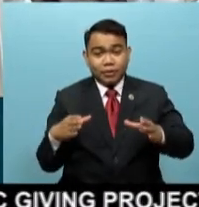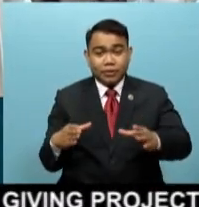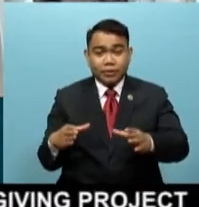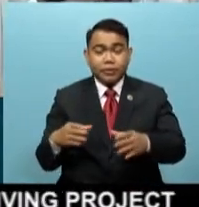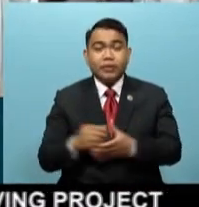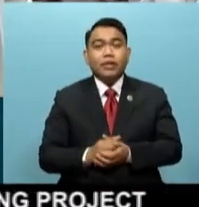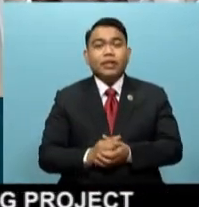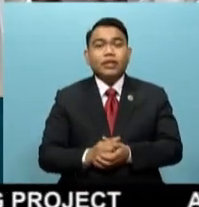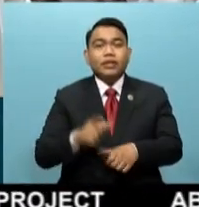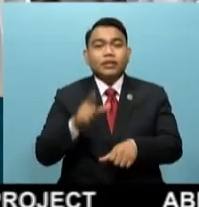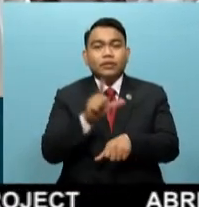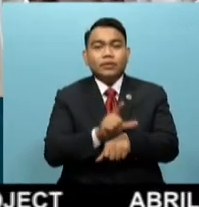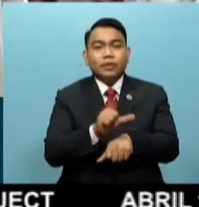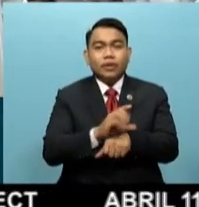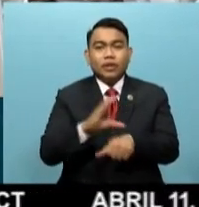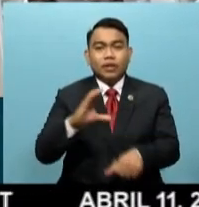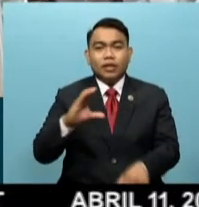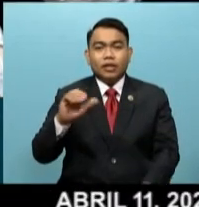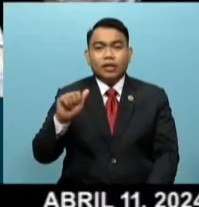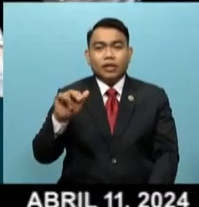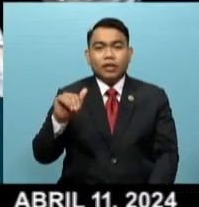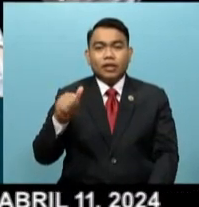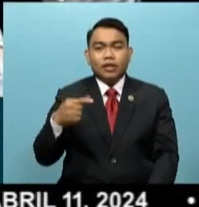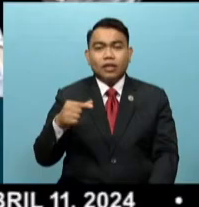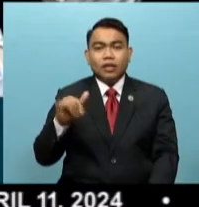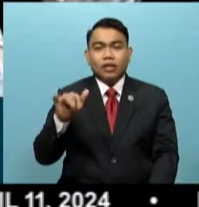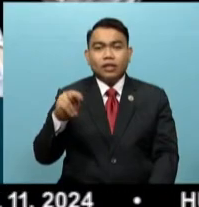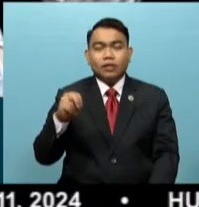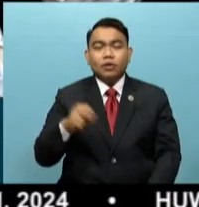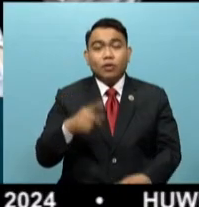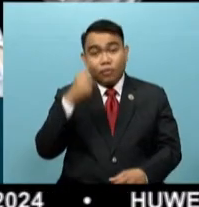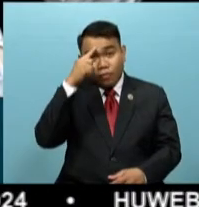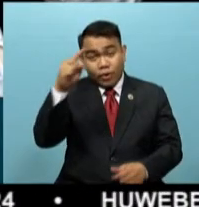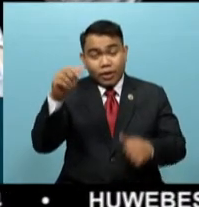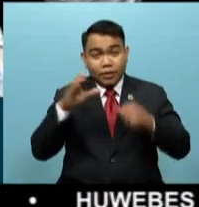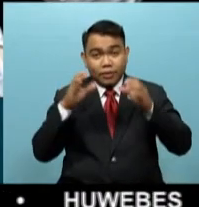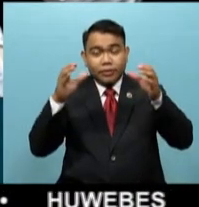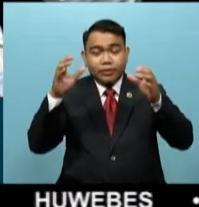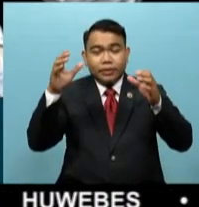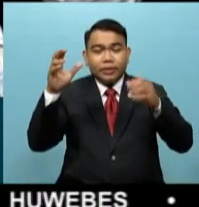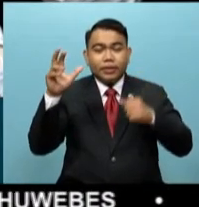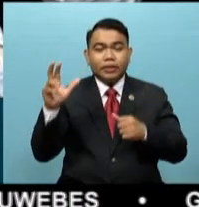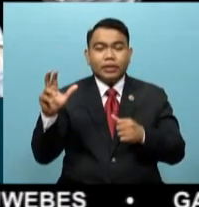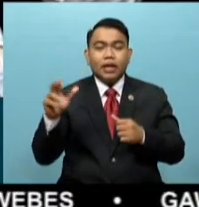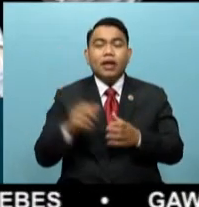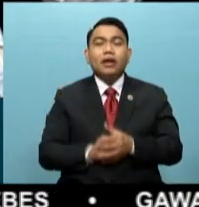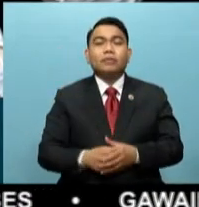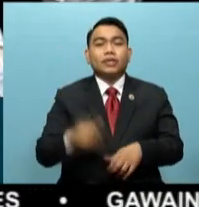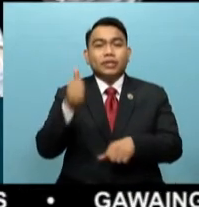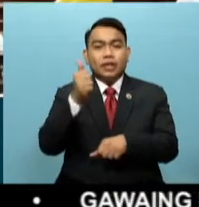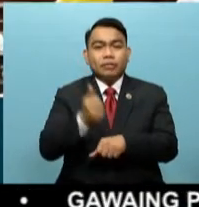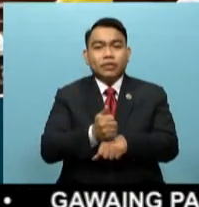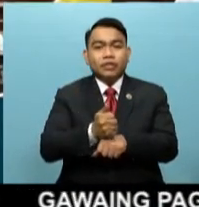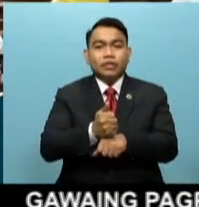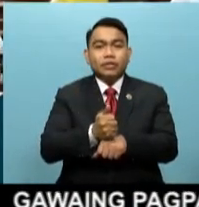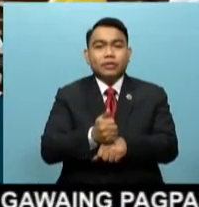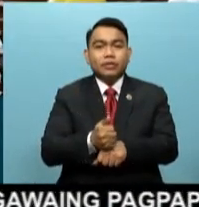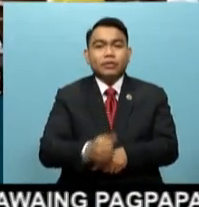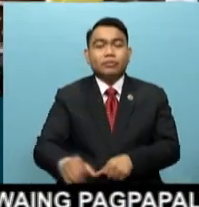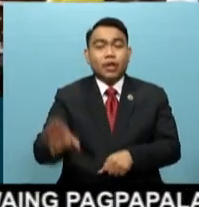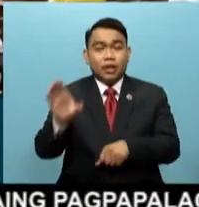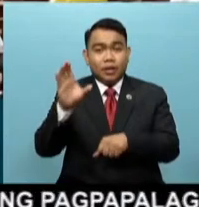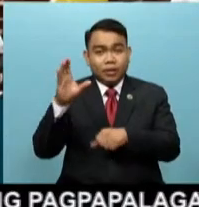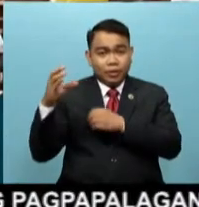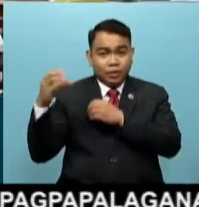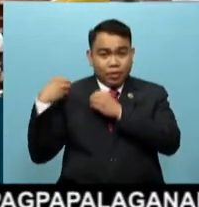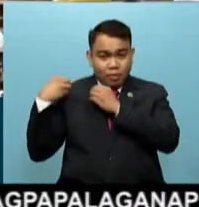ng lokal ng Cagayan de Oro City bilang pagdiriwang sa 3rd pagkakatatag ng nasabing tungkulin. Pinangunahan sila